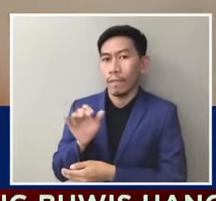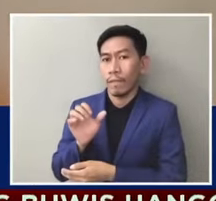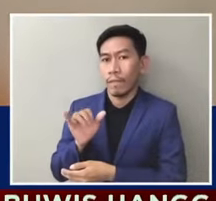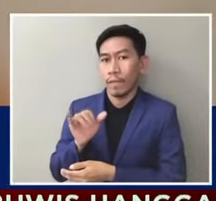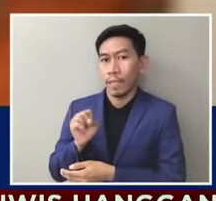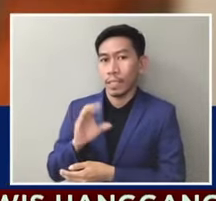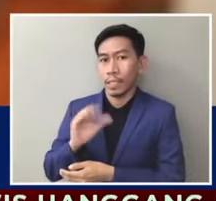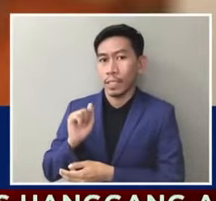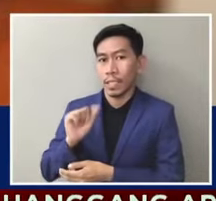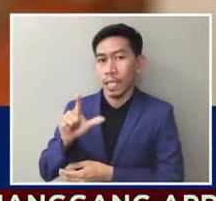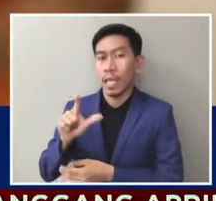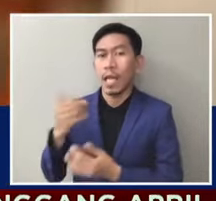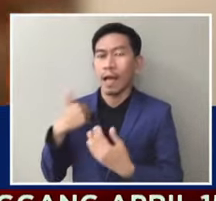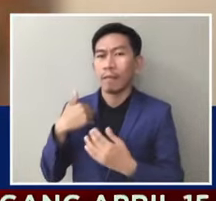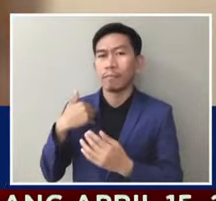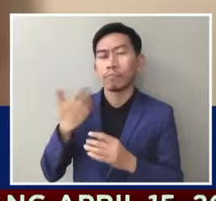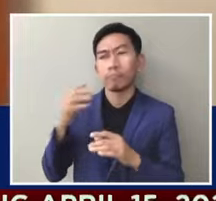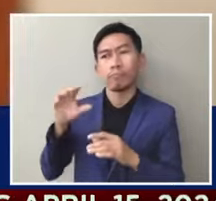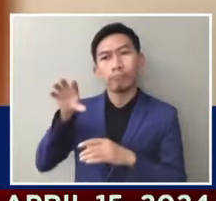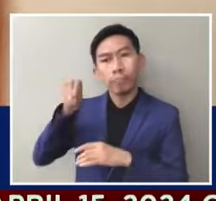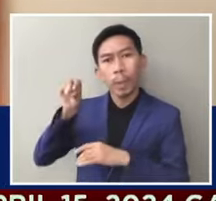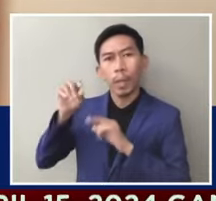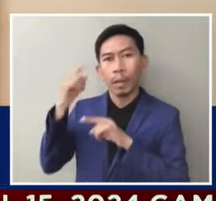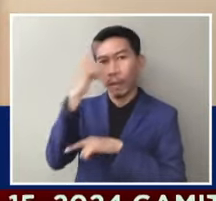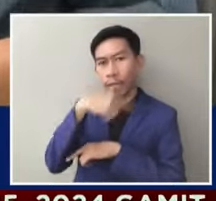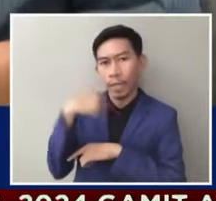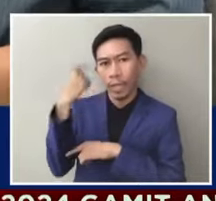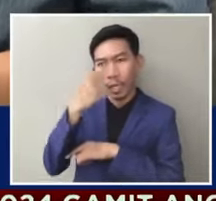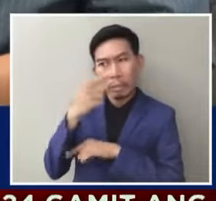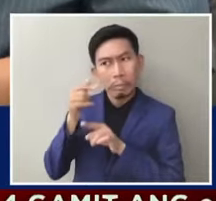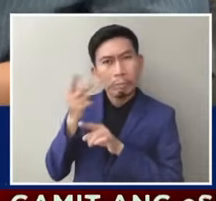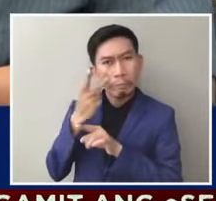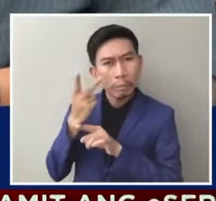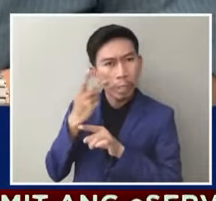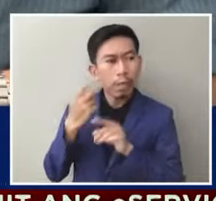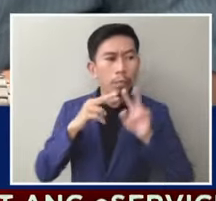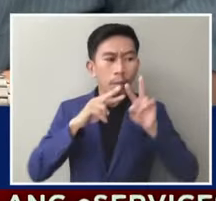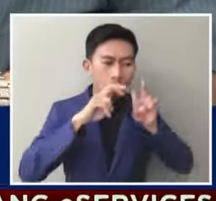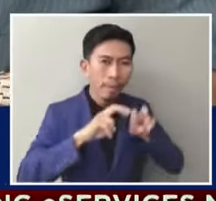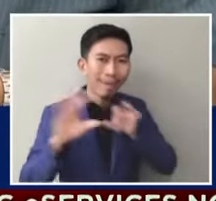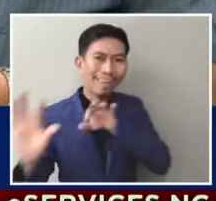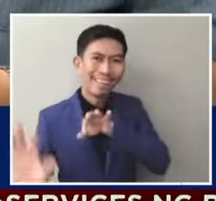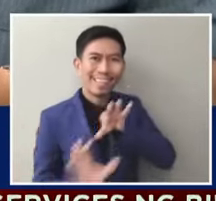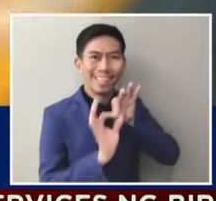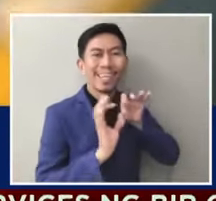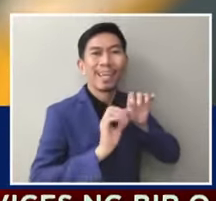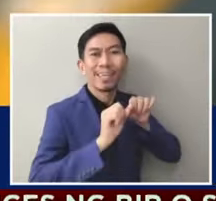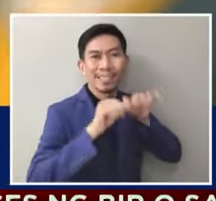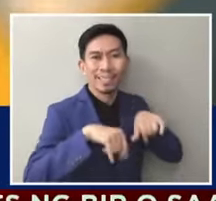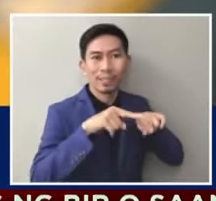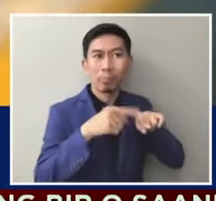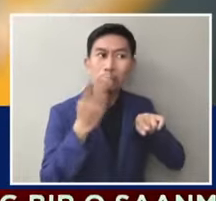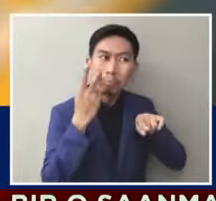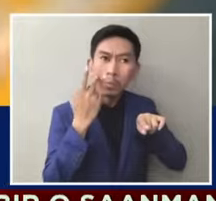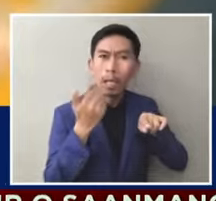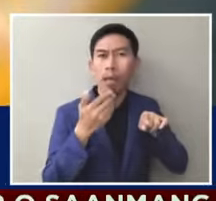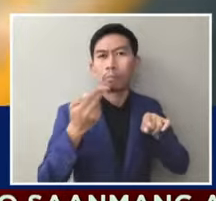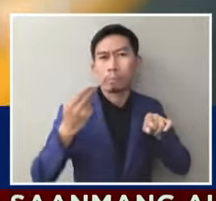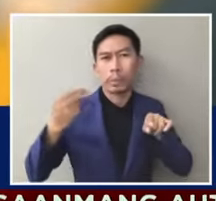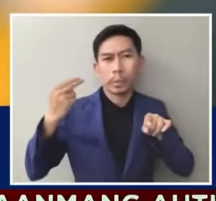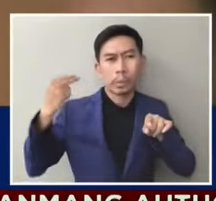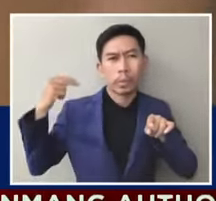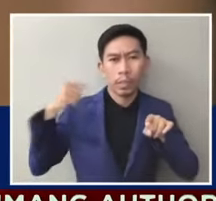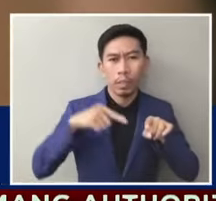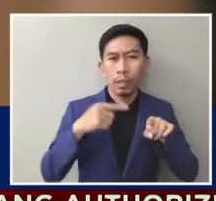facial recognition para malaman kung sakaling may dati ng kaso. Ang facial recognition system ng QCPD ang pinakabagong application